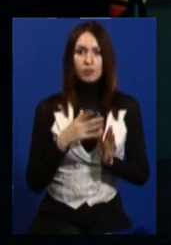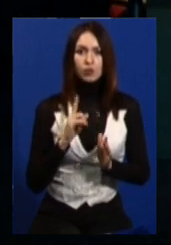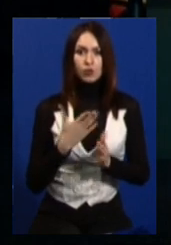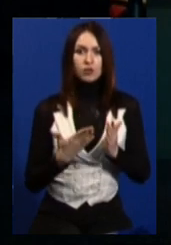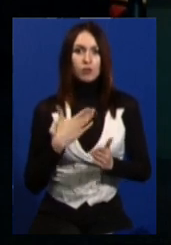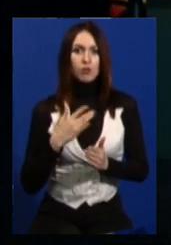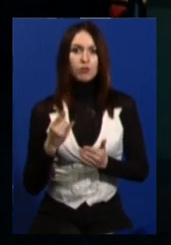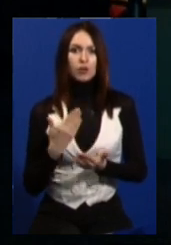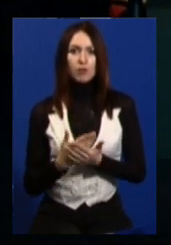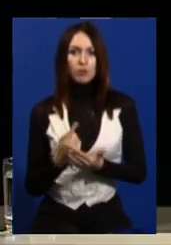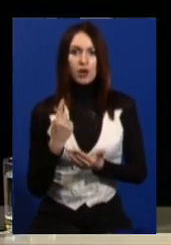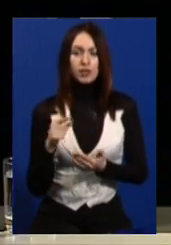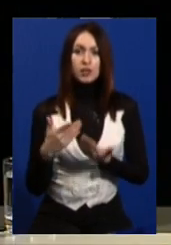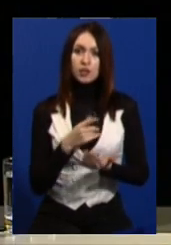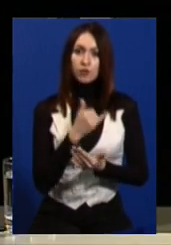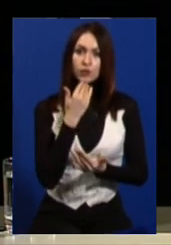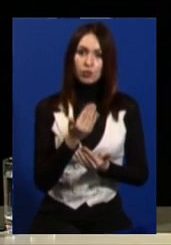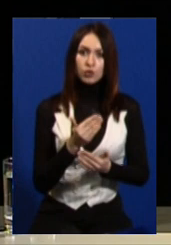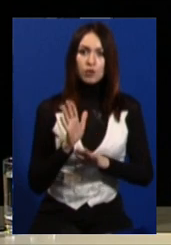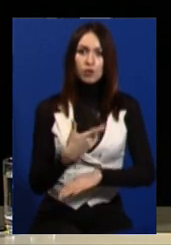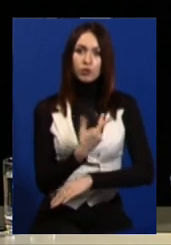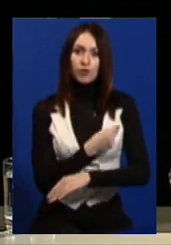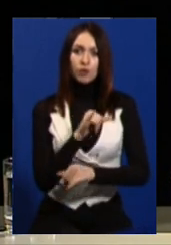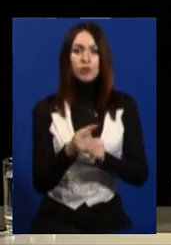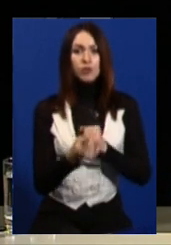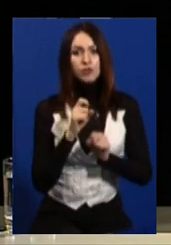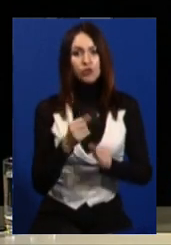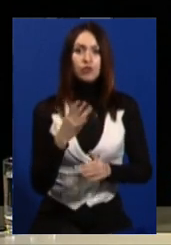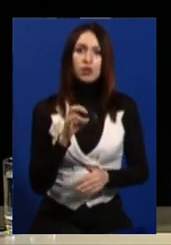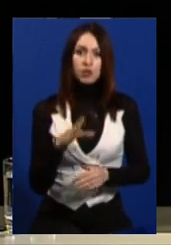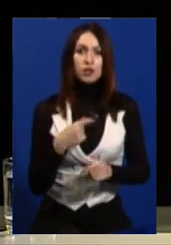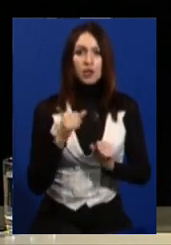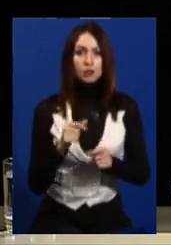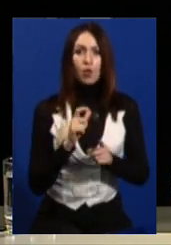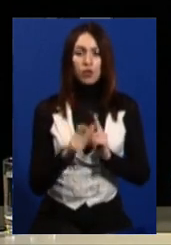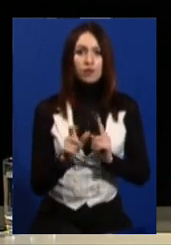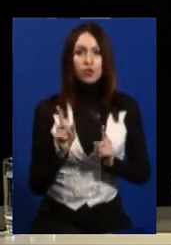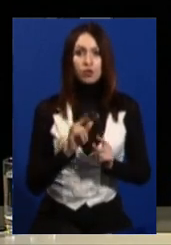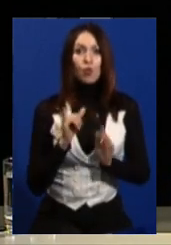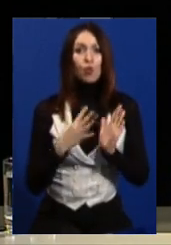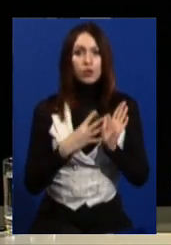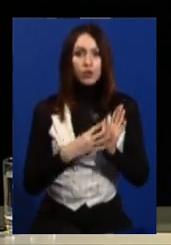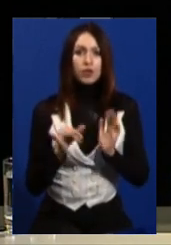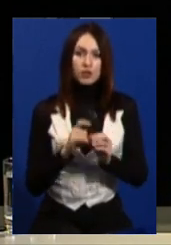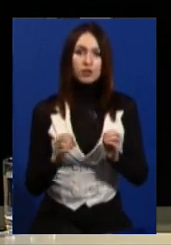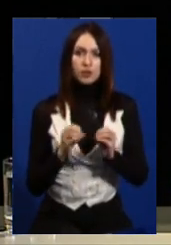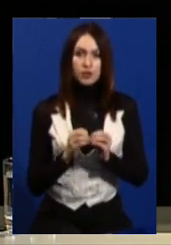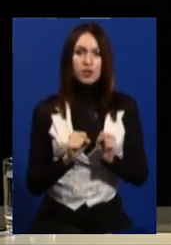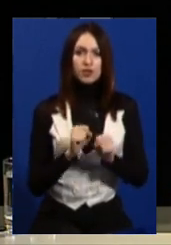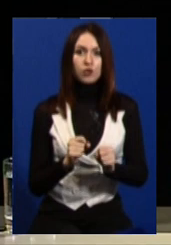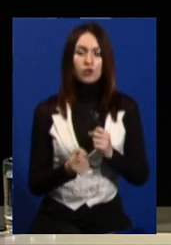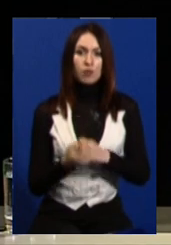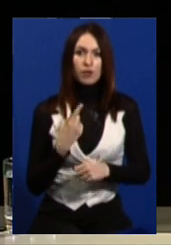однією з 10. Якщо ви мене спросите, вироботилась у вас після прививки защита чи ні, я смогу вам ответить, что у 9 из 10 защита